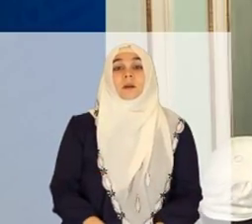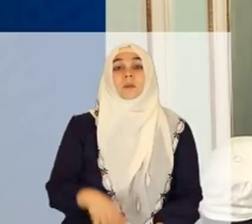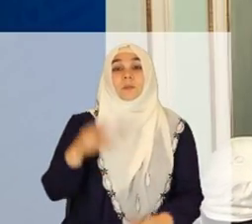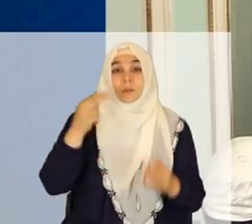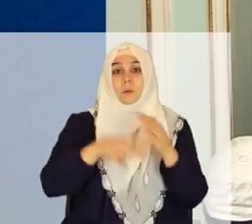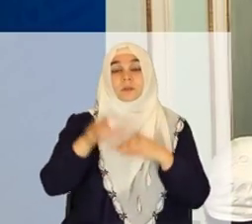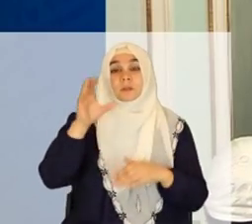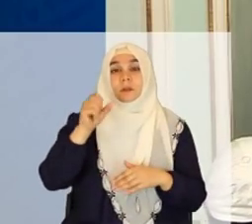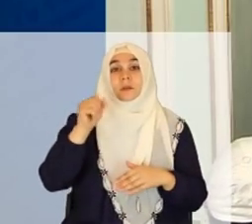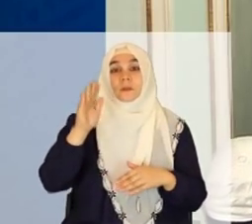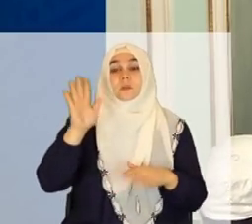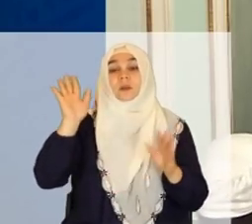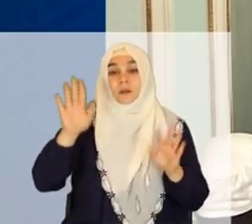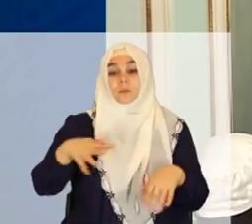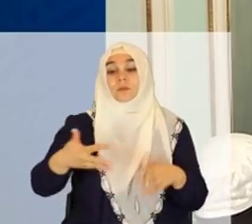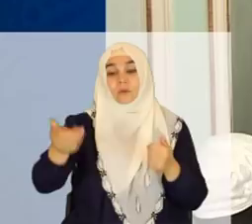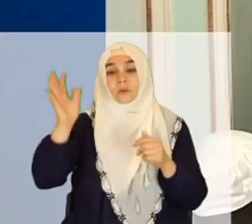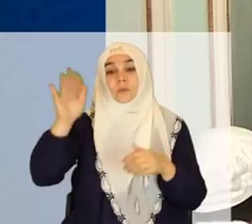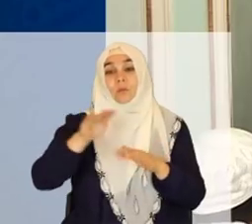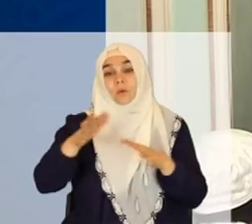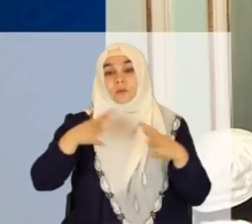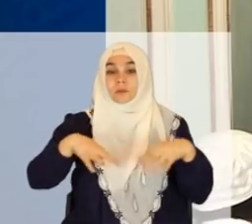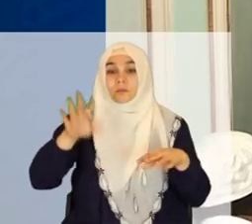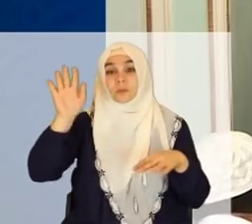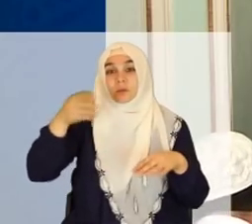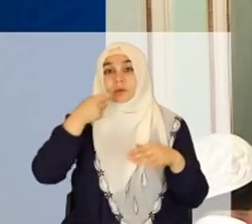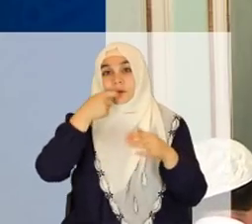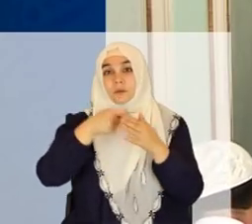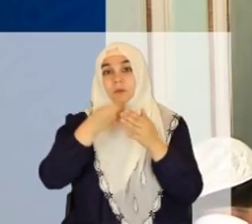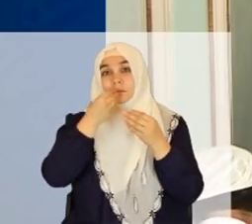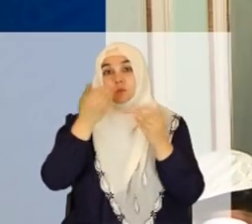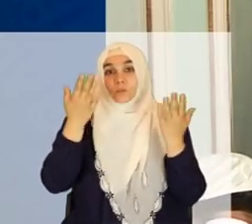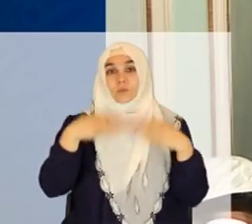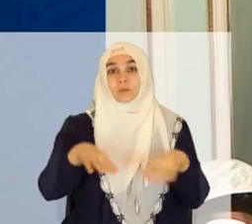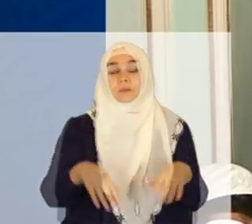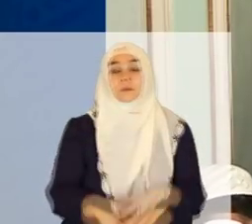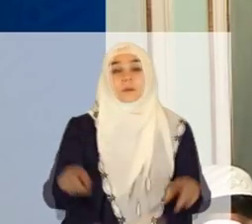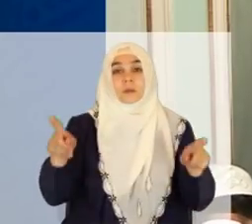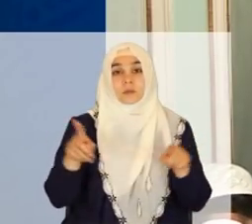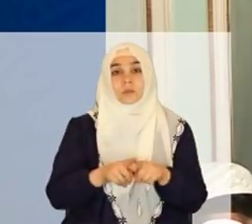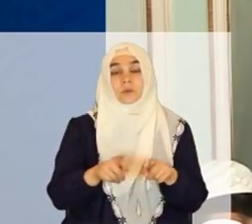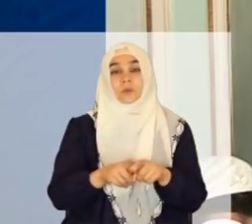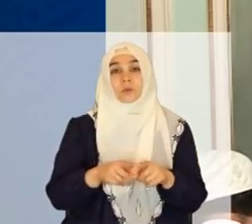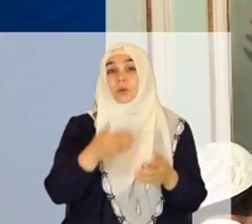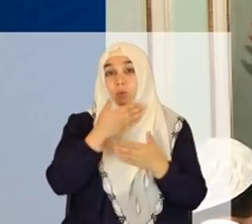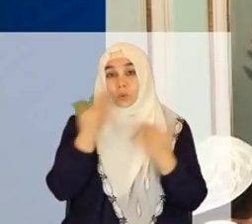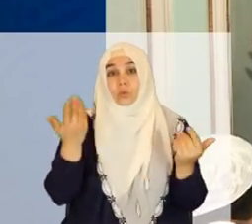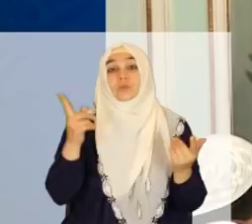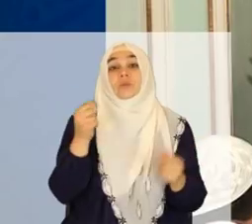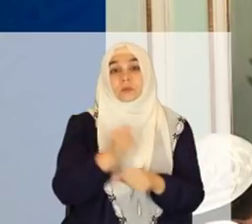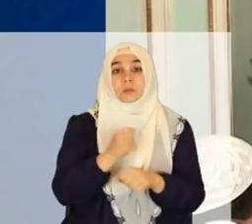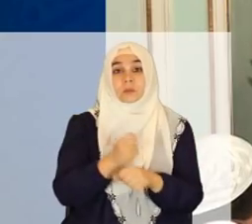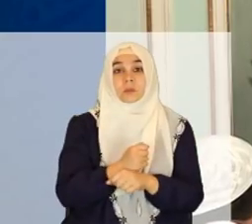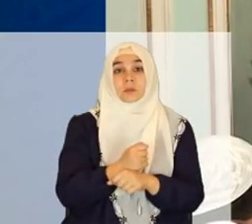Deganida Rasululloh aytilar, bo'pti, o'zing bola chaqayman, yeb yuboraver dedilar. Ana shu. Demak, yo'q, yo'q bo'lganiga nima